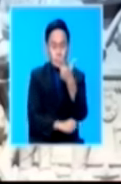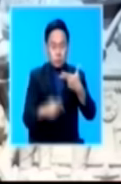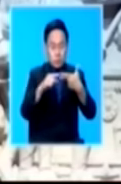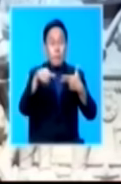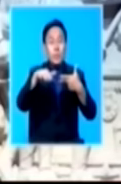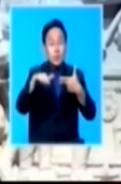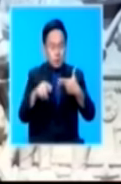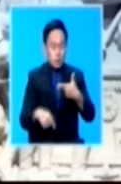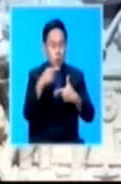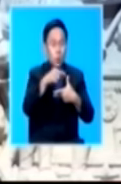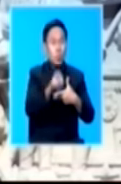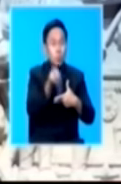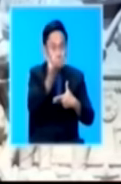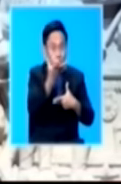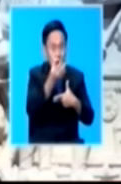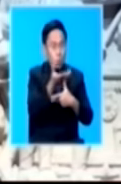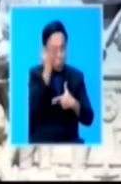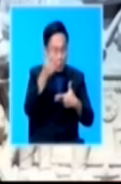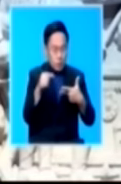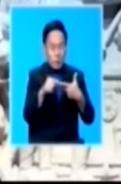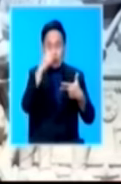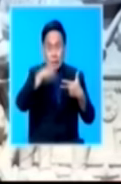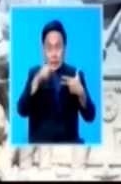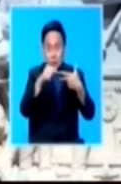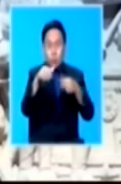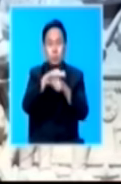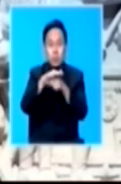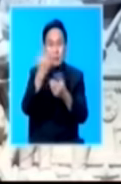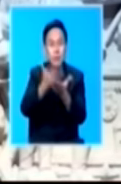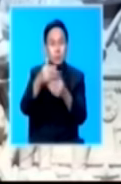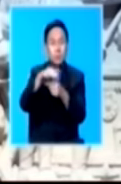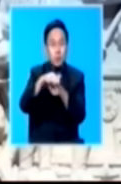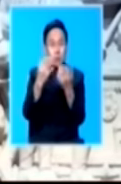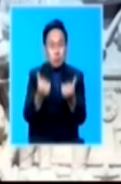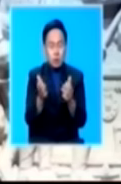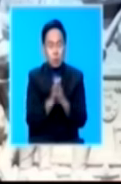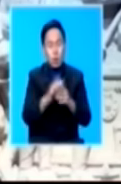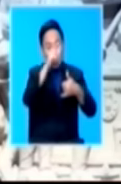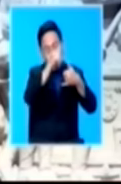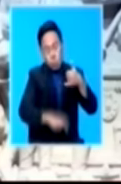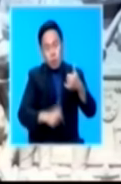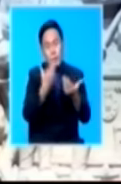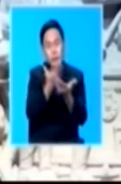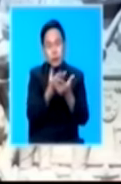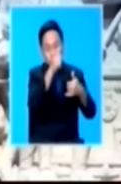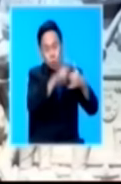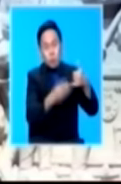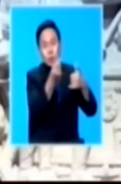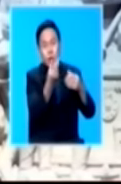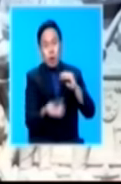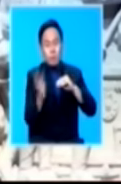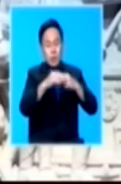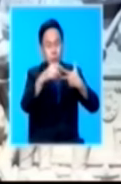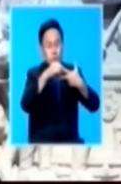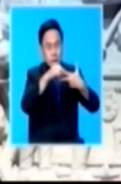ะการให้สิทธิประโยชน์ตรงนี้ไปไม่ใช่เพราะผมเข้ามาหรอกนะเพราะเรามีรายได้ต่อหัวรายได้ GDP มันสูงอยู่ระดับกล